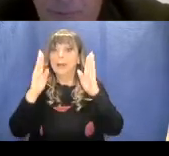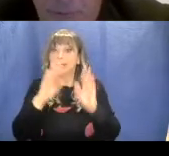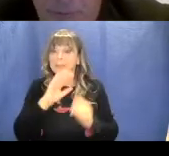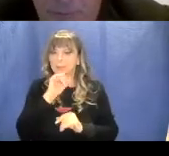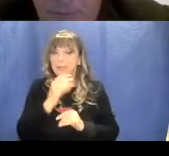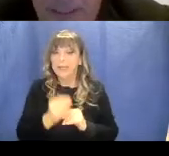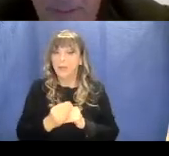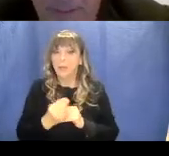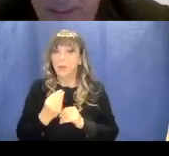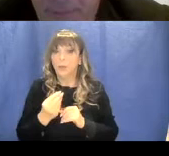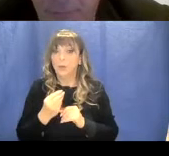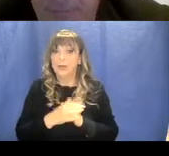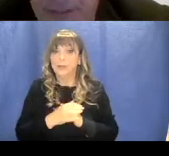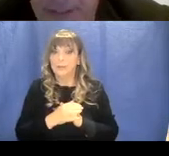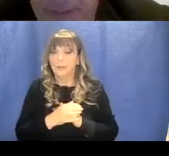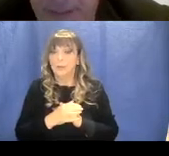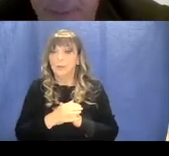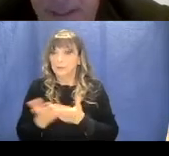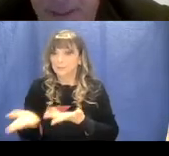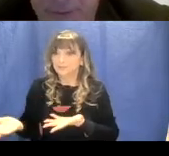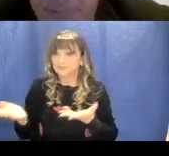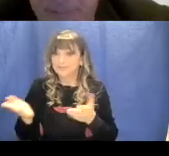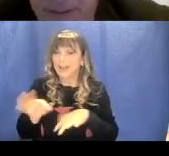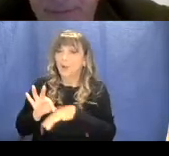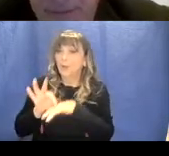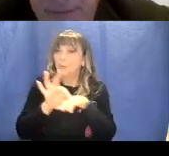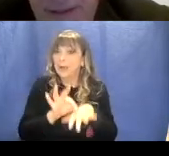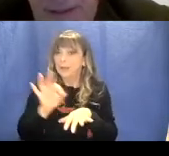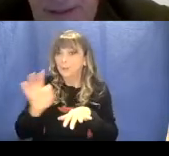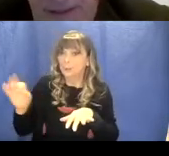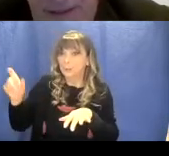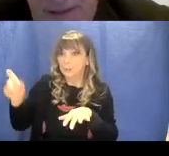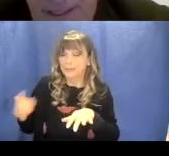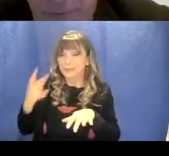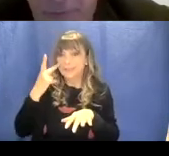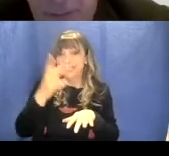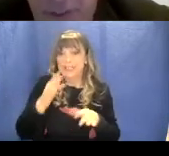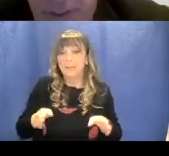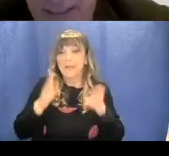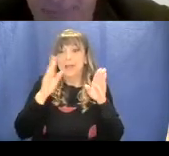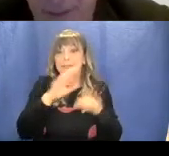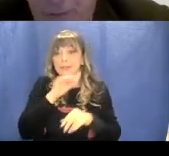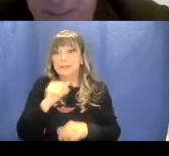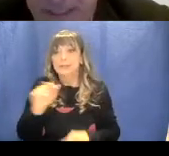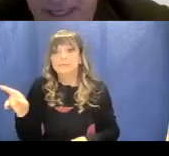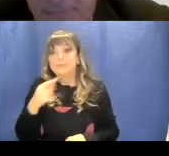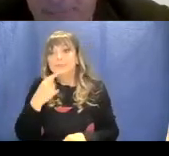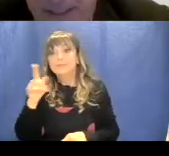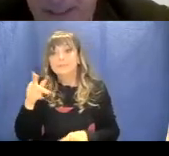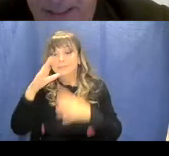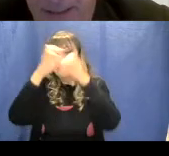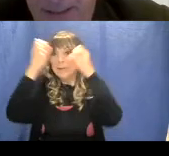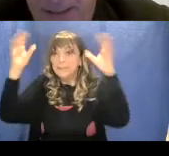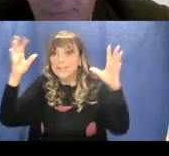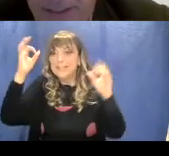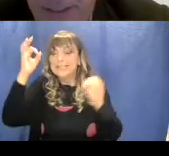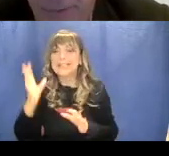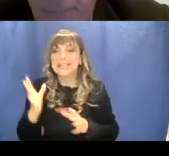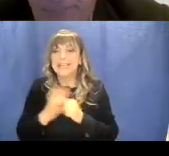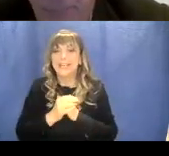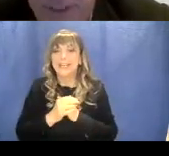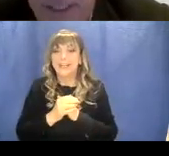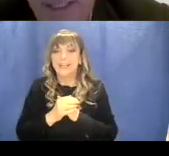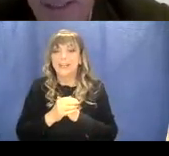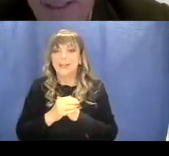porto qualche visitatore a vedere palazzo vecchio sempre gli chiedo immaginatevi come sarebbe se la fuga di